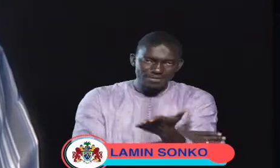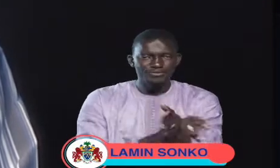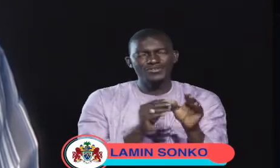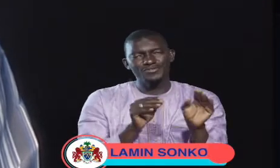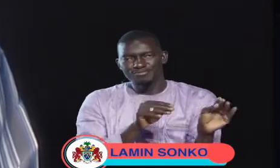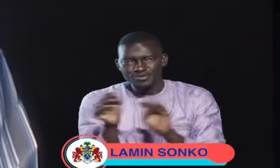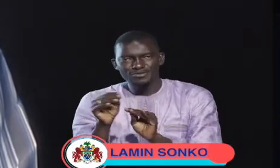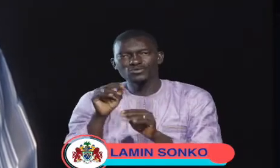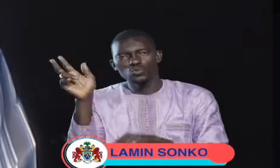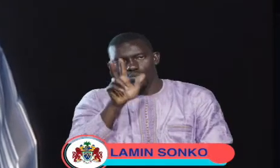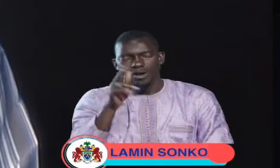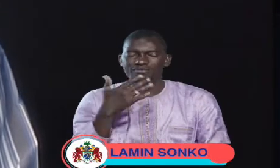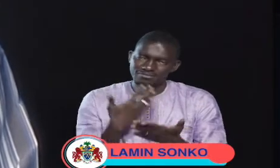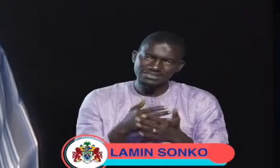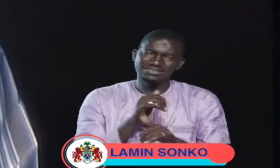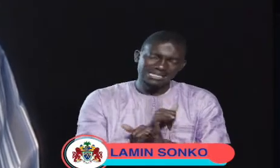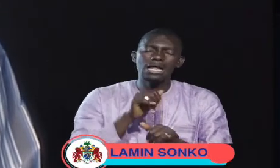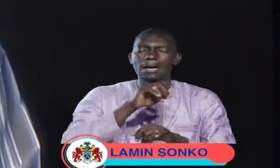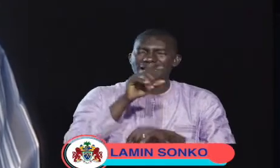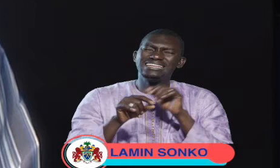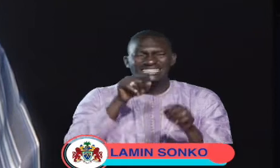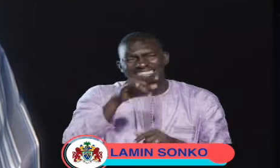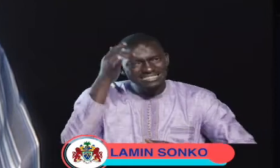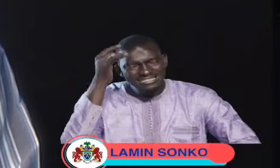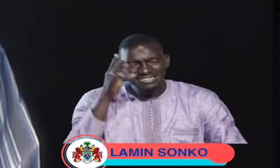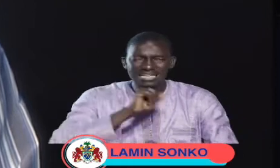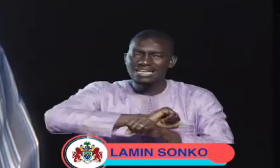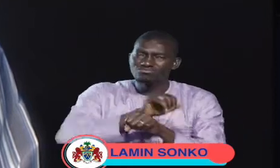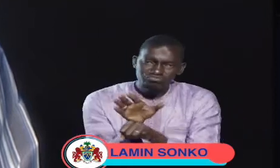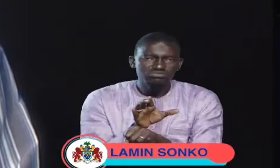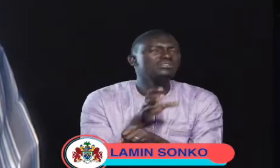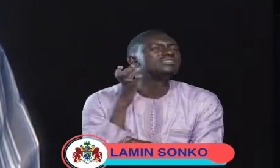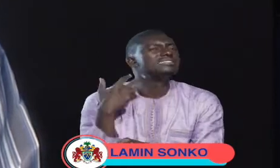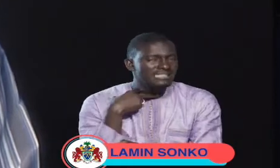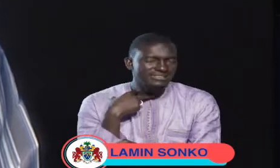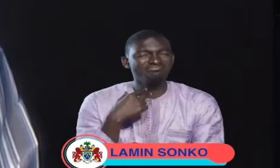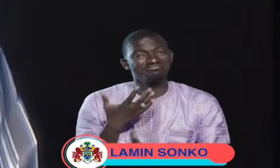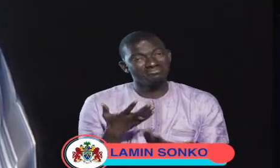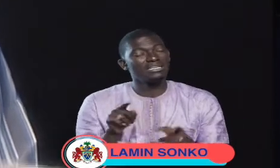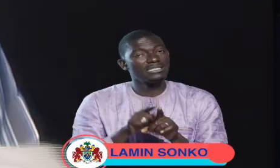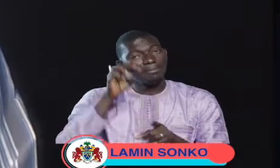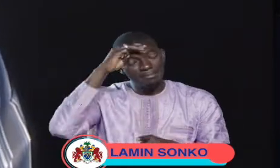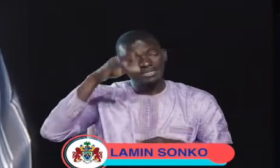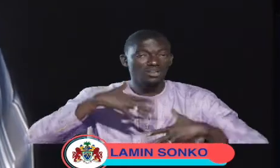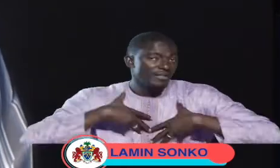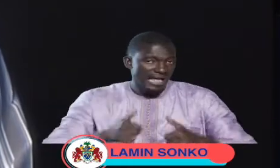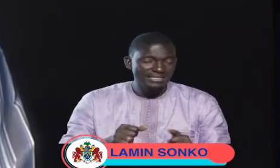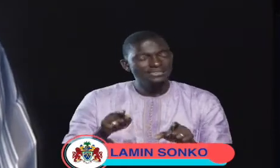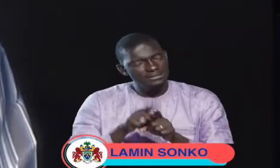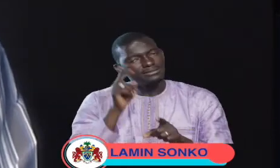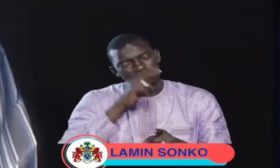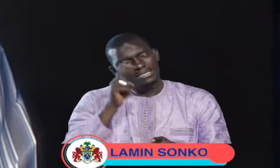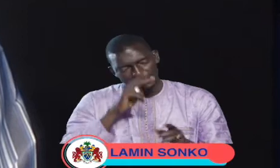honto be bunani re kan kote ke a ni kurang ka min foten coronavirus a nga mo le ministry of health be kata ko min ke